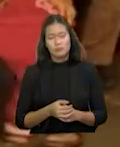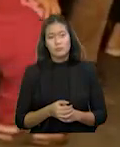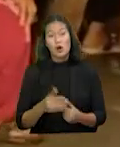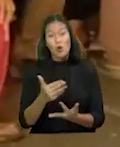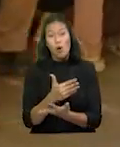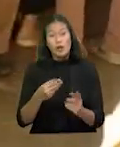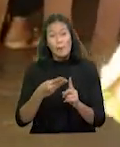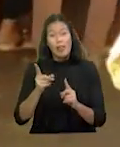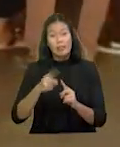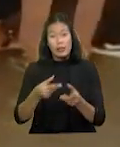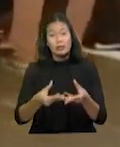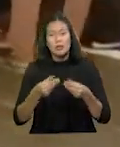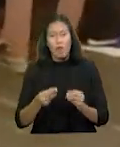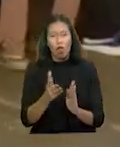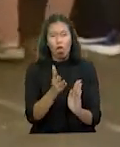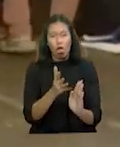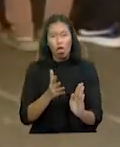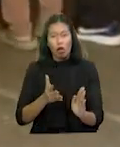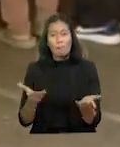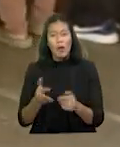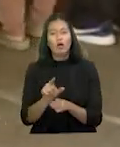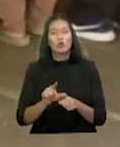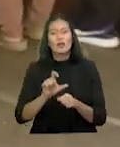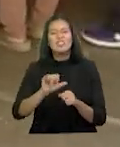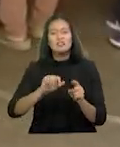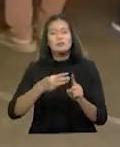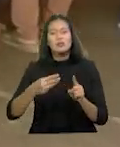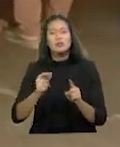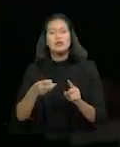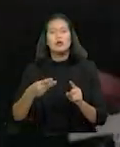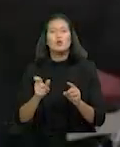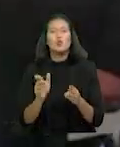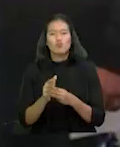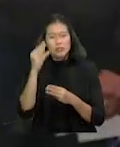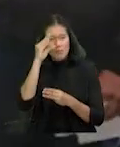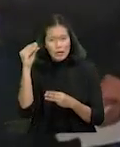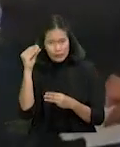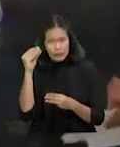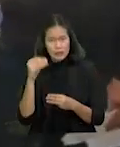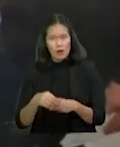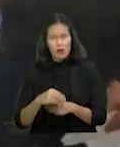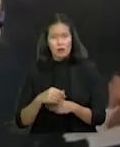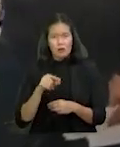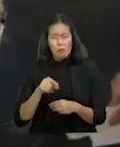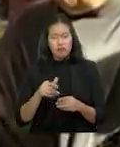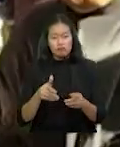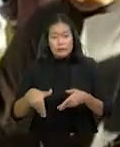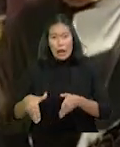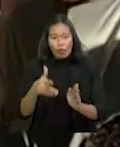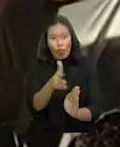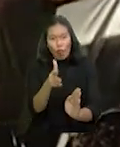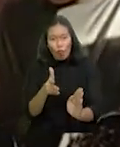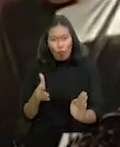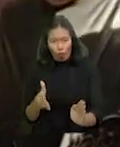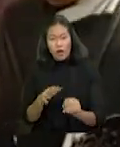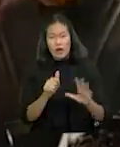Hai antrian ratusan warga penerima BLT BBM di Kelurahan Cibeureum Cimahi Selatan Jawa Barat terjadi hingga ke Jalan lebih dari